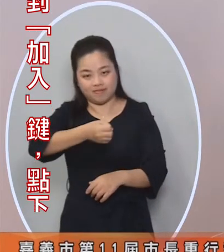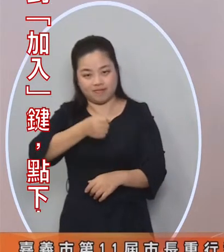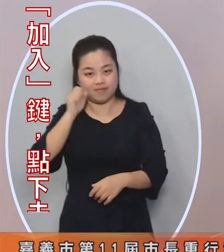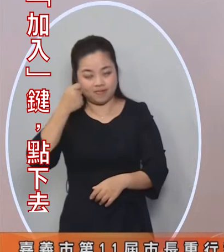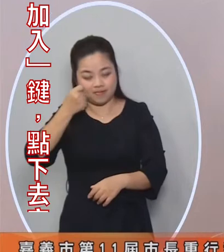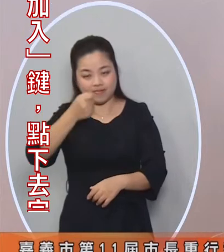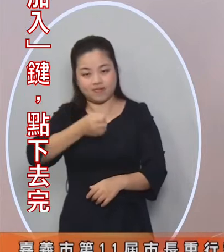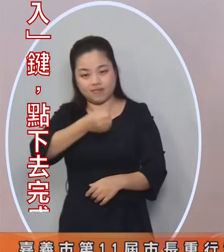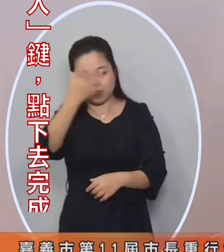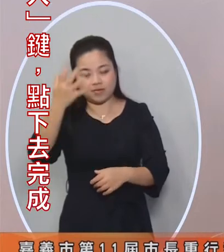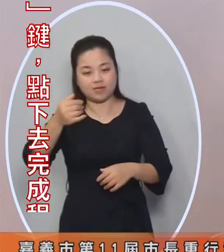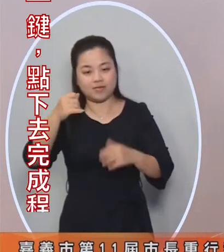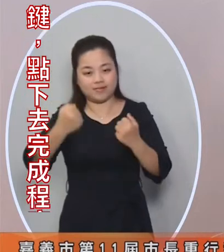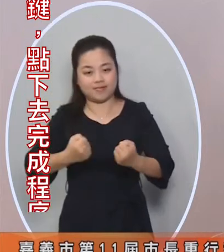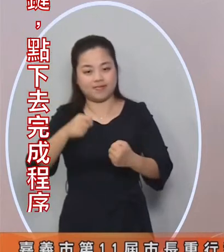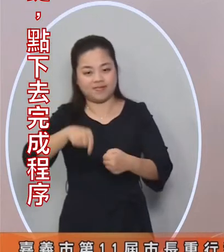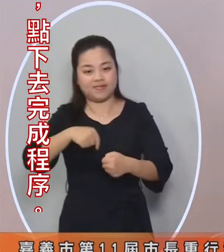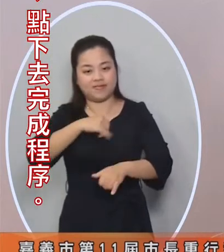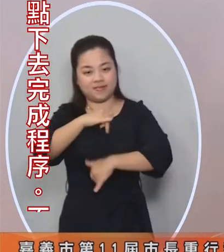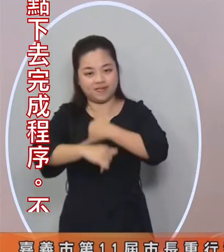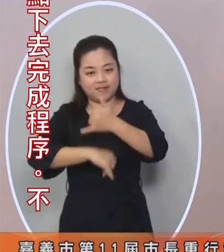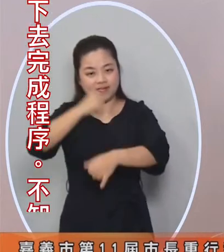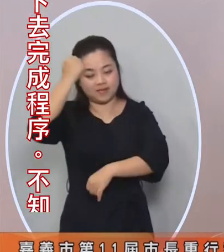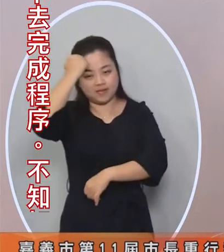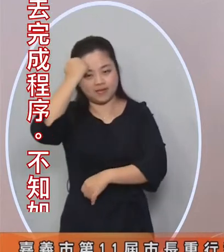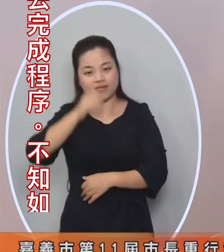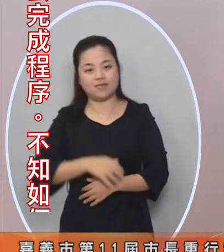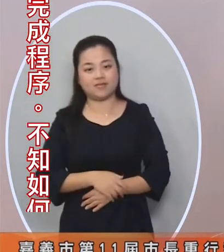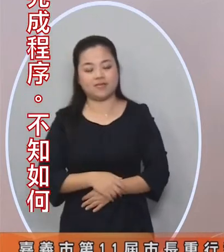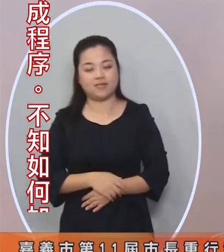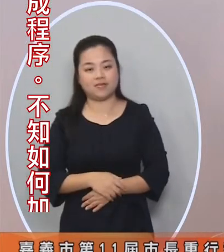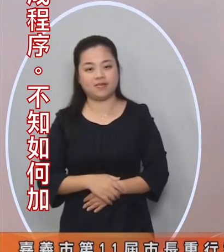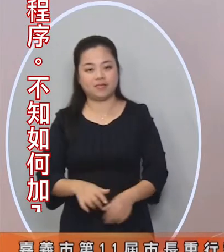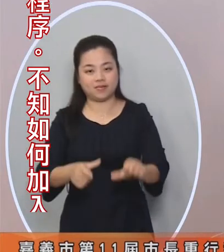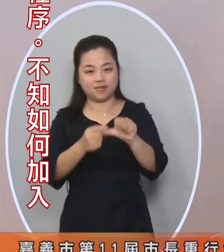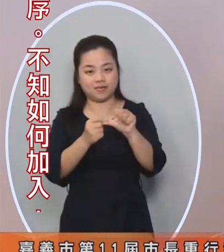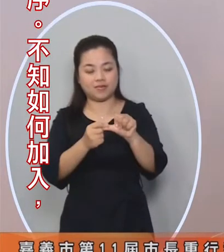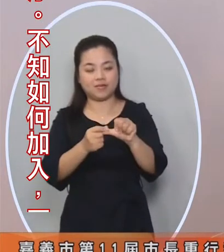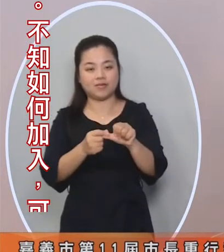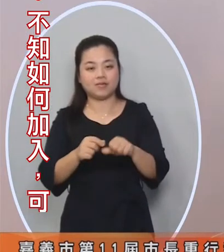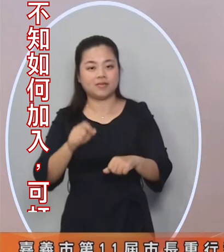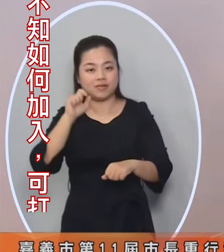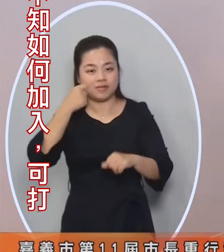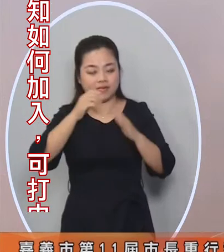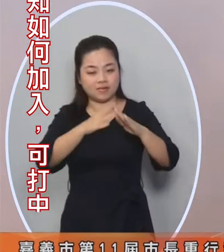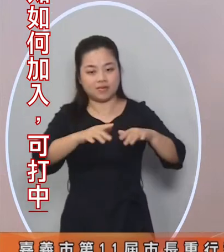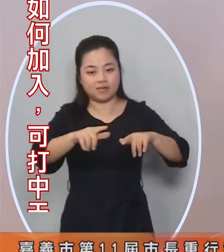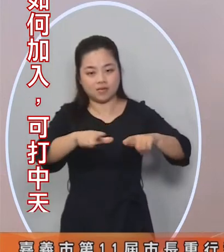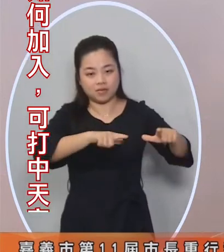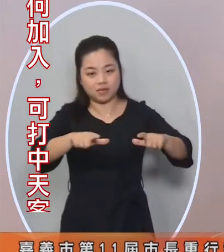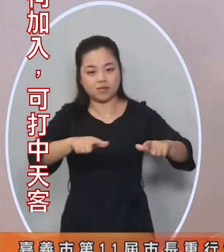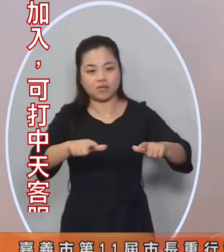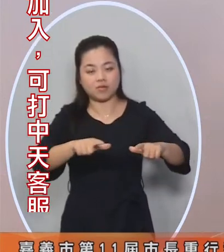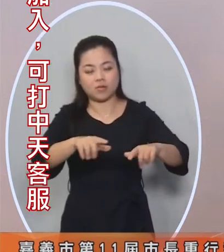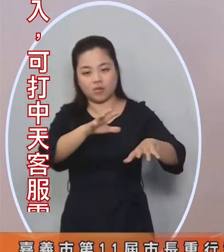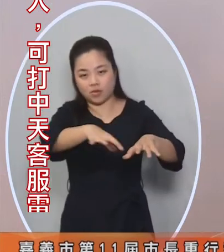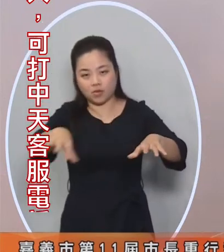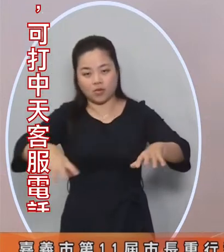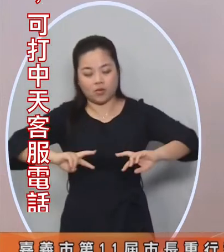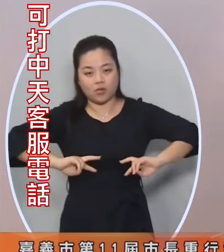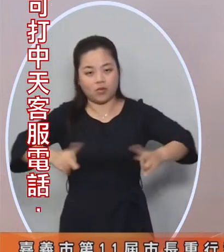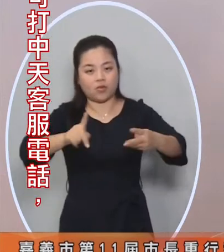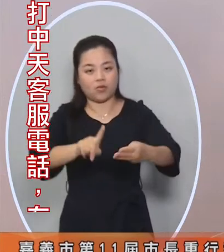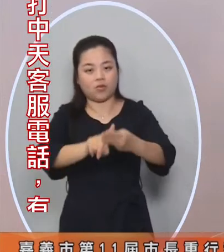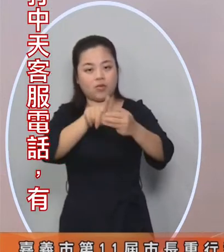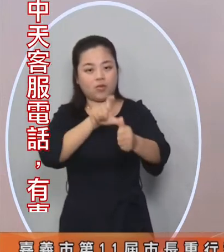心在嘉义市成家立业，定居嘉义。五、将嘉义市众多公园改造成各式主